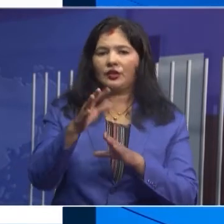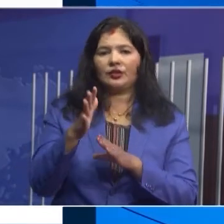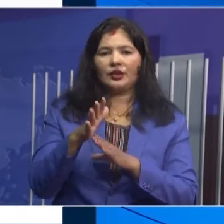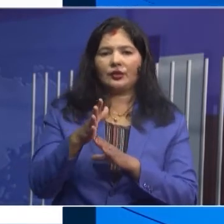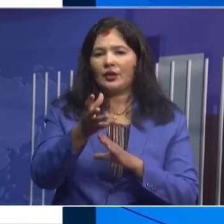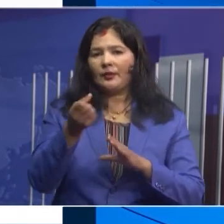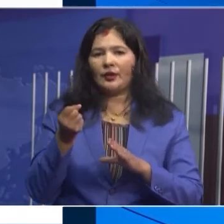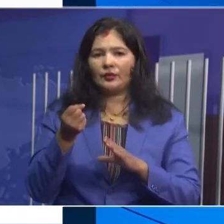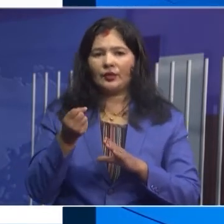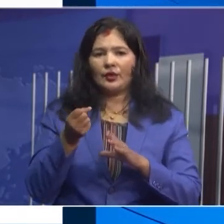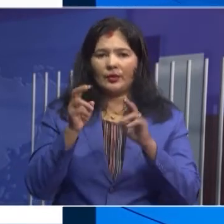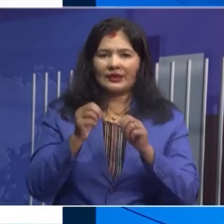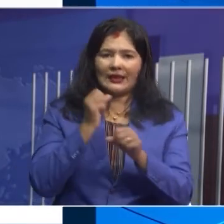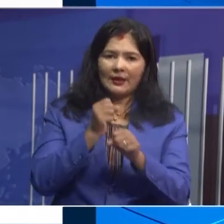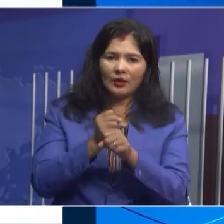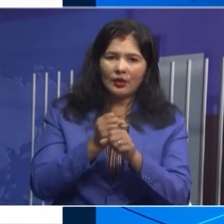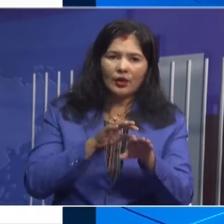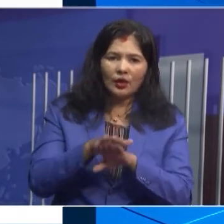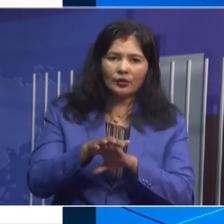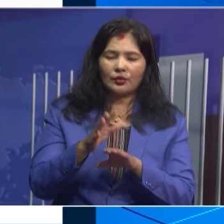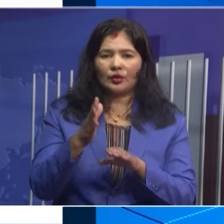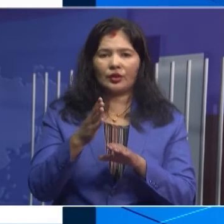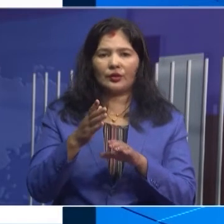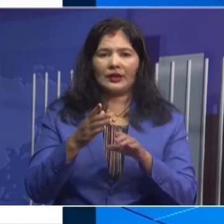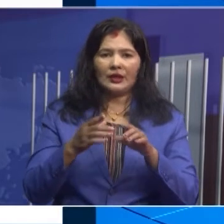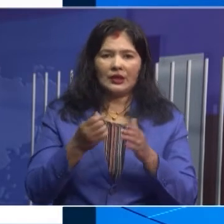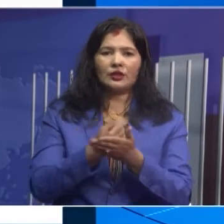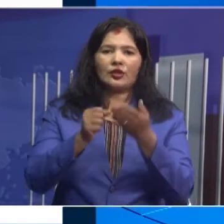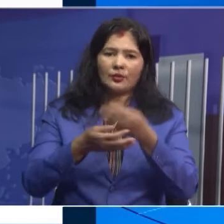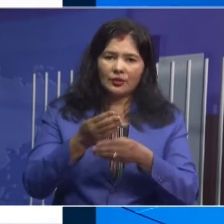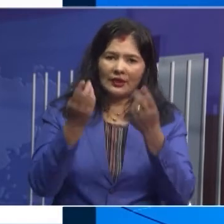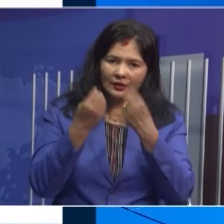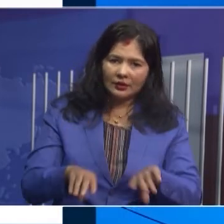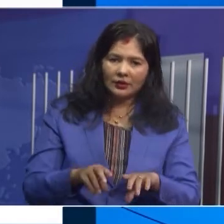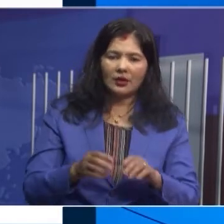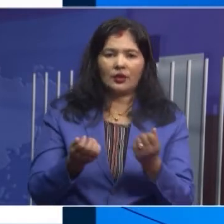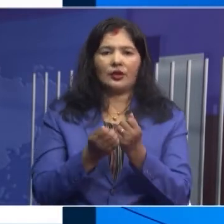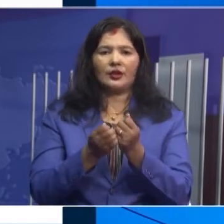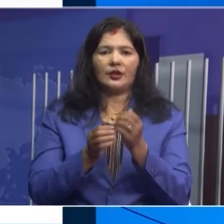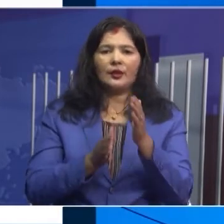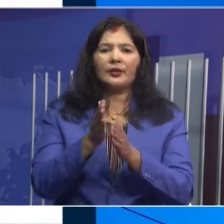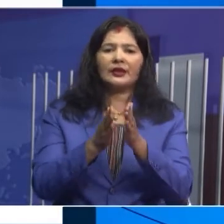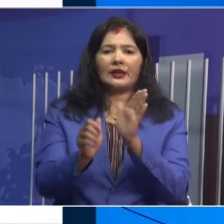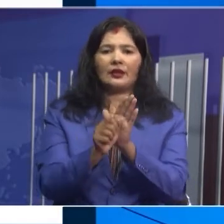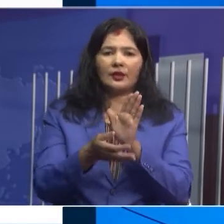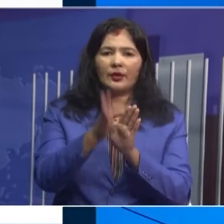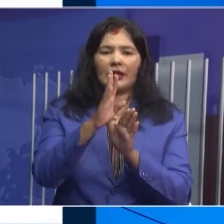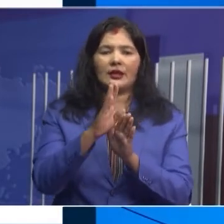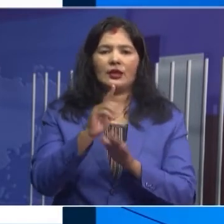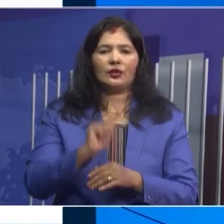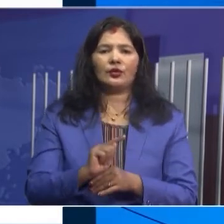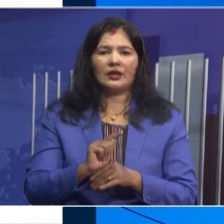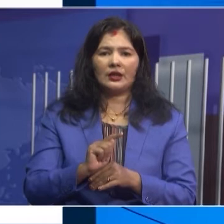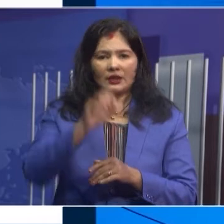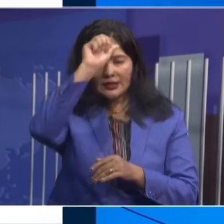पाउनु पूर्व गर्नुपर्ने कामहरू नगरेकाले सम्झौता रद्द गर्ने प्रक्रिया अघि बढाइएको क्रिकेट संघका अध्यक्ष चतुर बहादुर